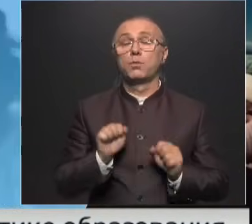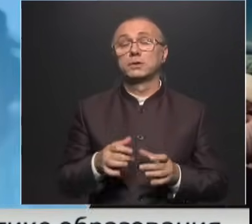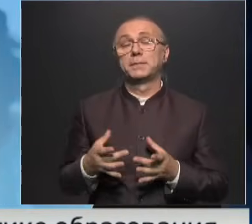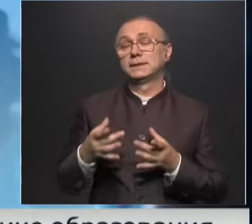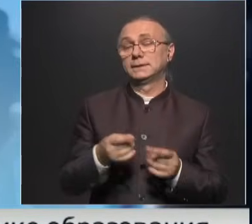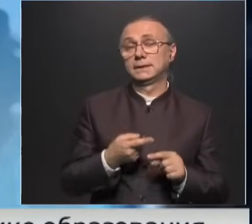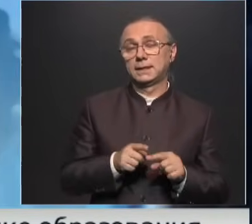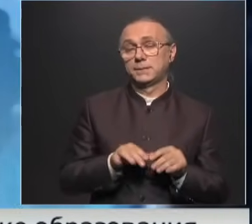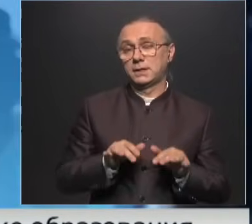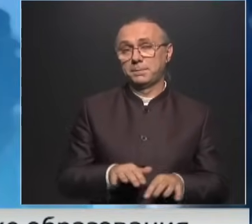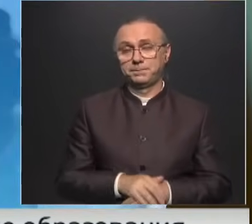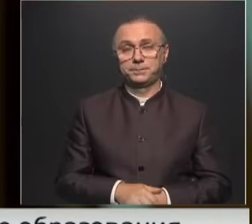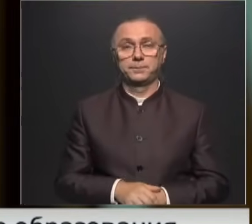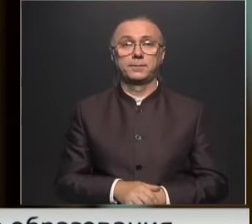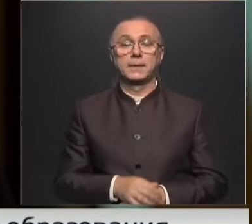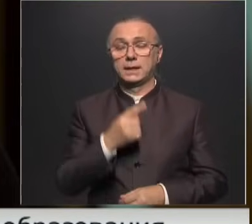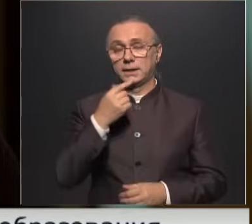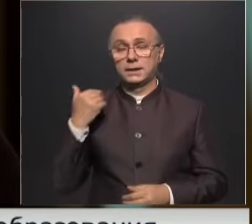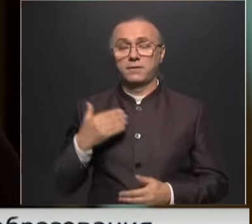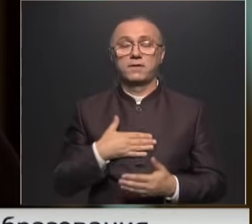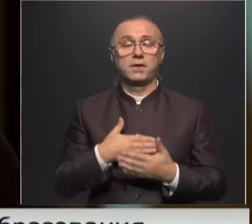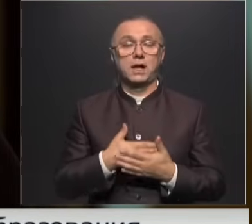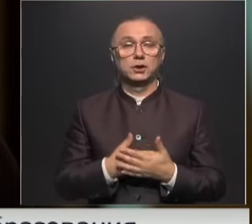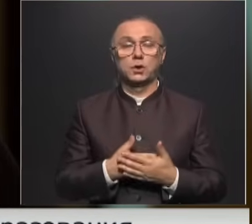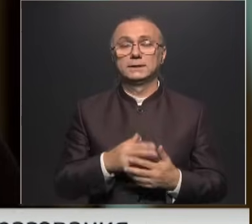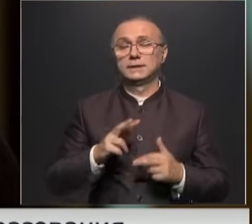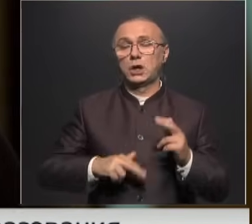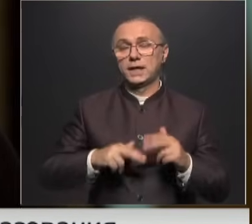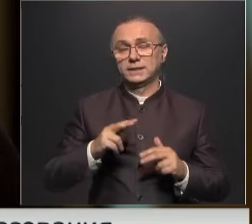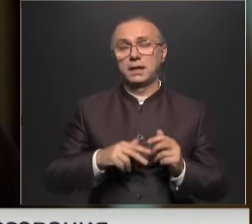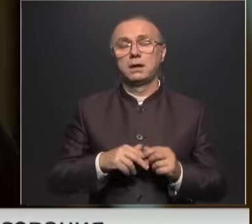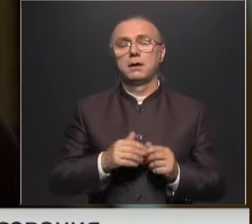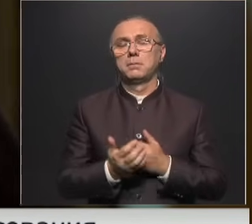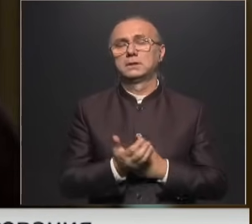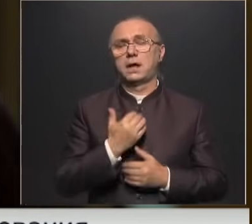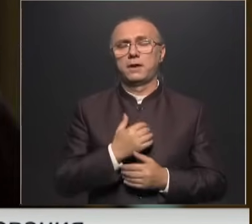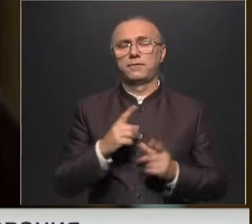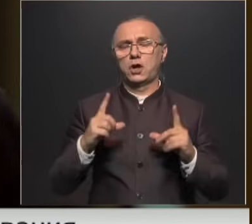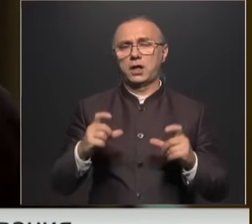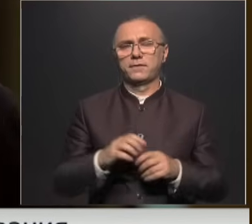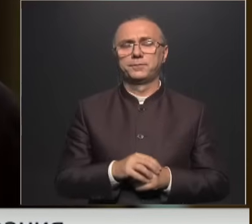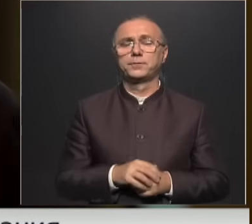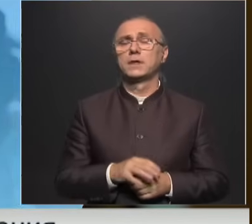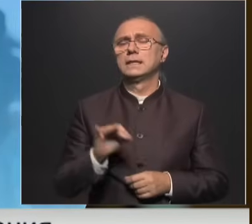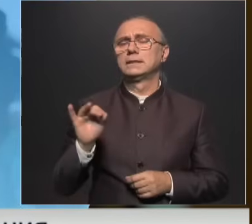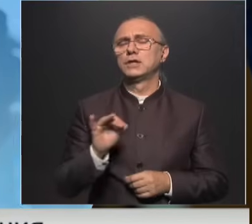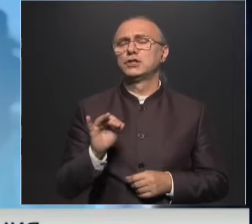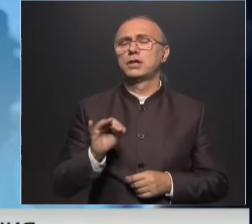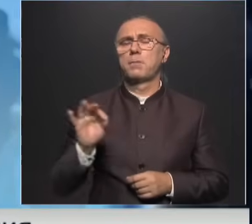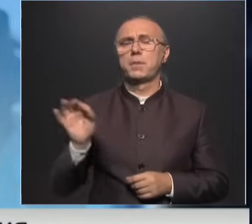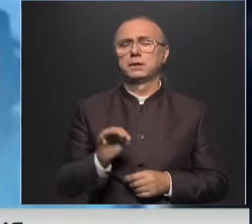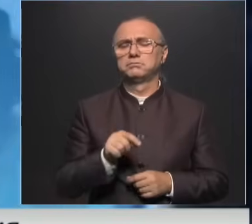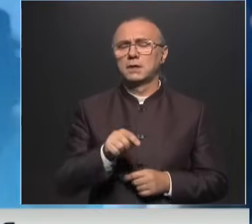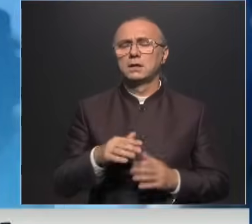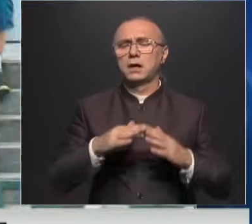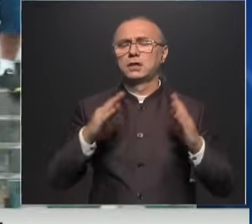можно присоединиться. Недавно волонтеры-строители прислали мне фотографию с необычной подписью «Исторический момент». На крышах